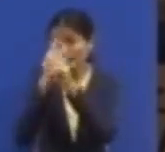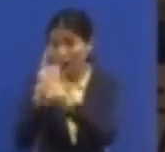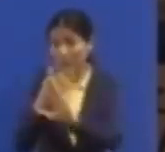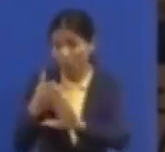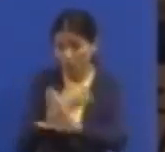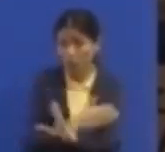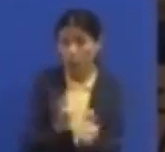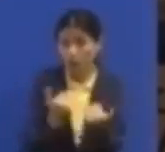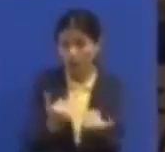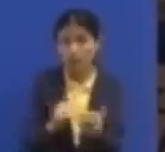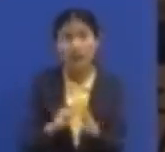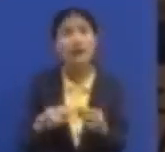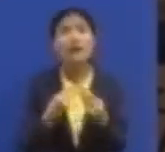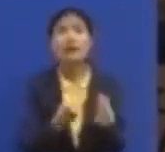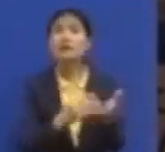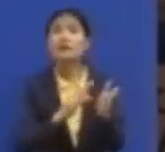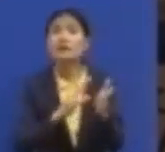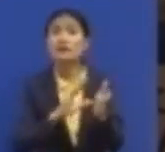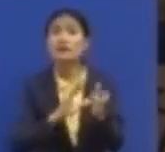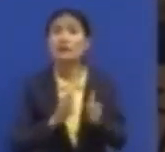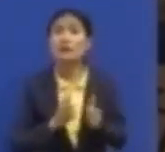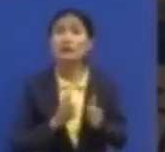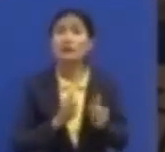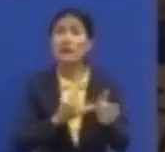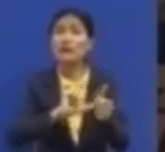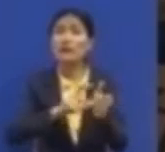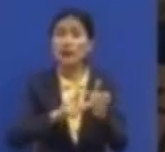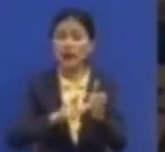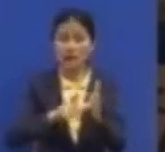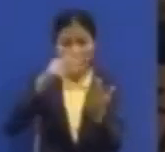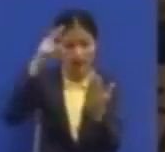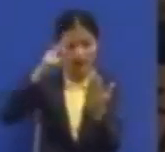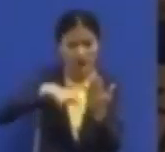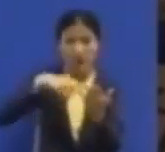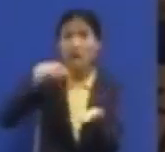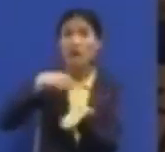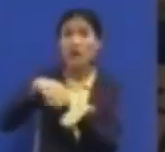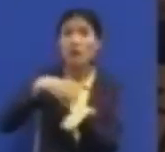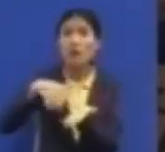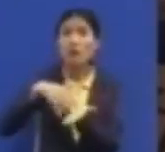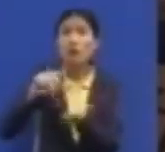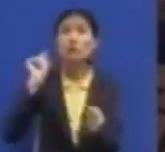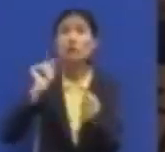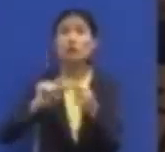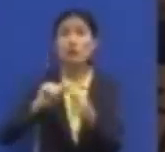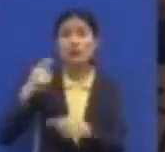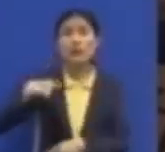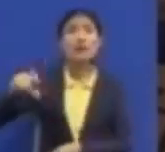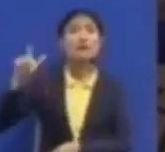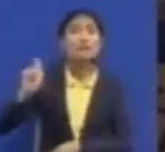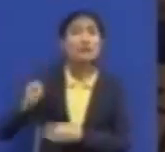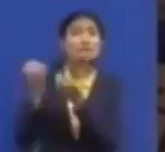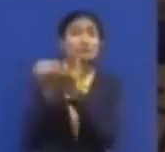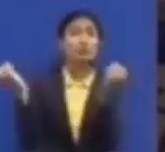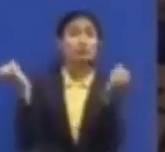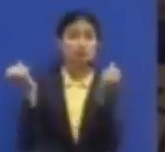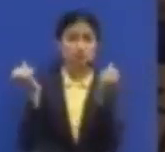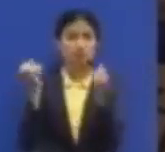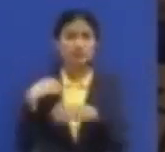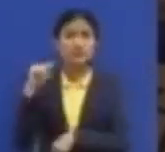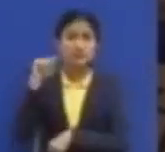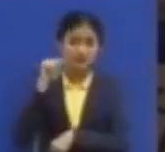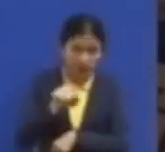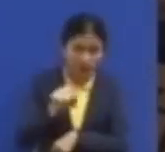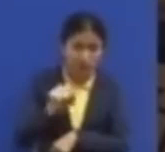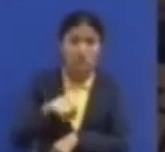จะให้เลขาธิการอ่านคำสั่งของศาลรัฐธรรมนูญให้ท่านสมาชิกได้รับทราบ